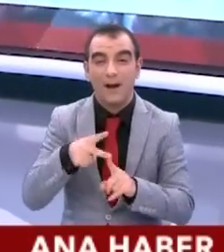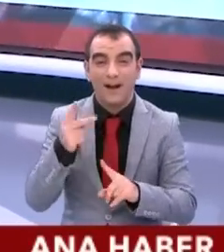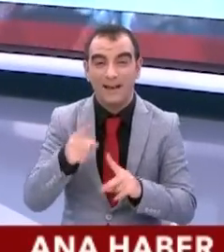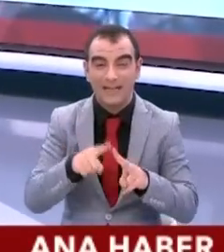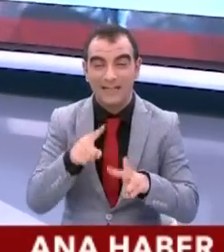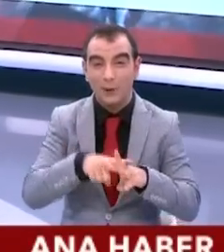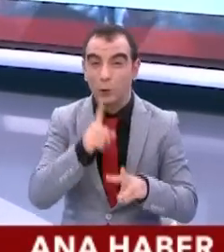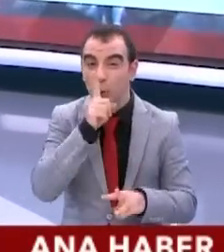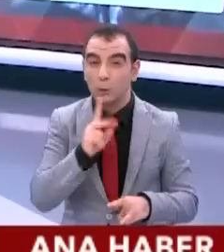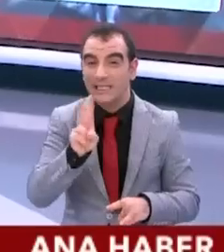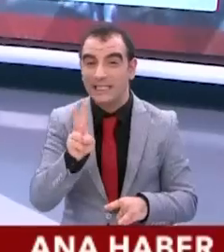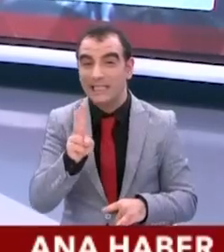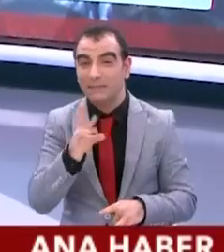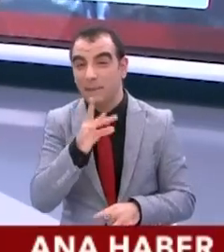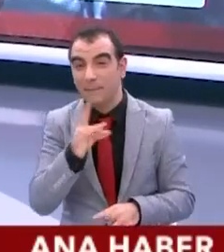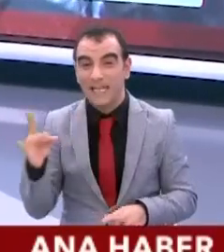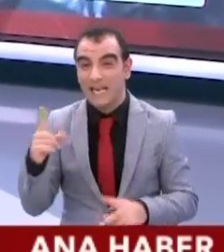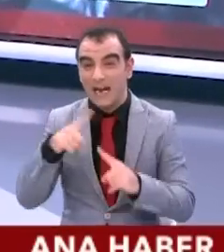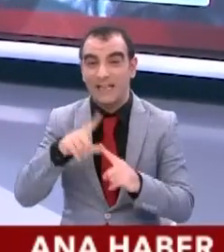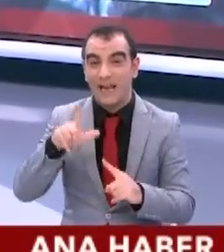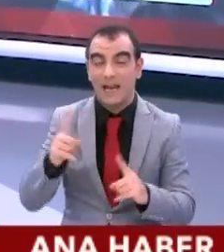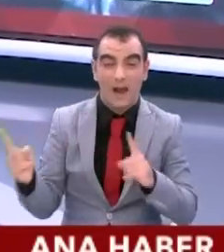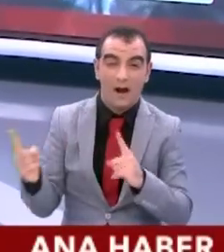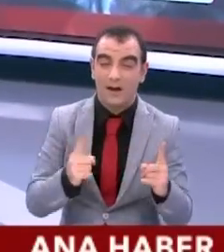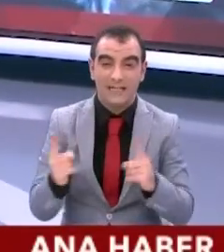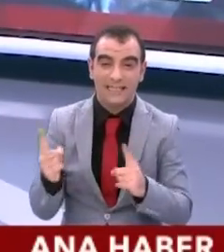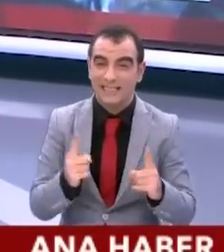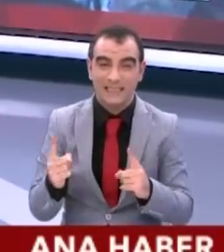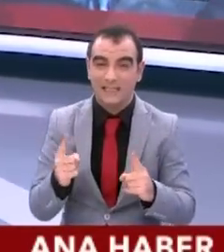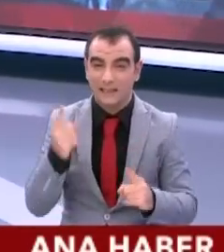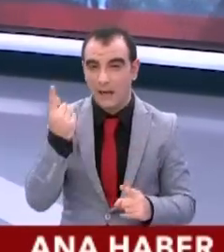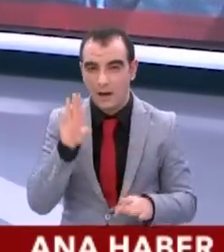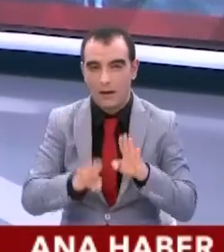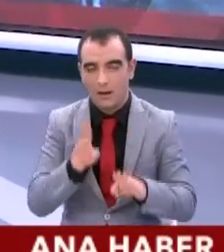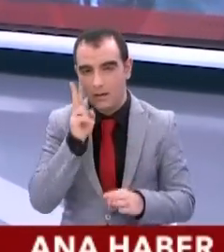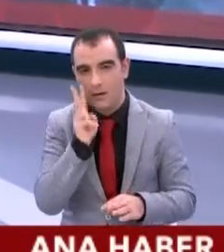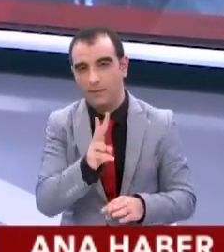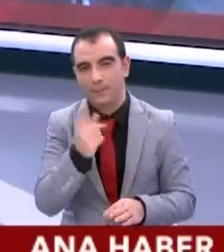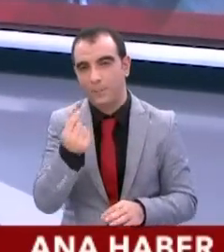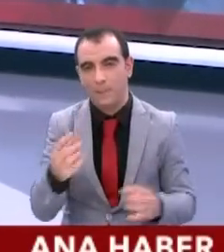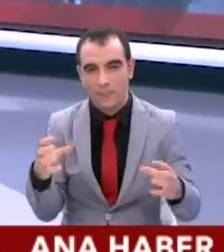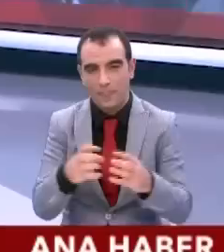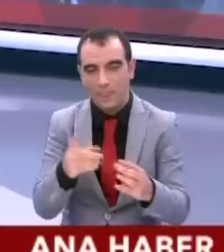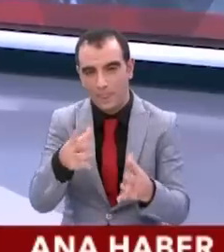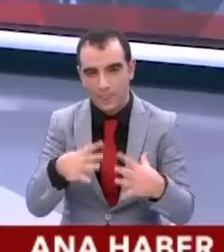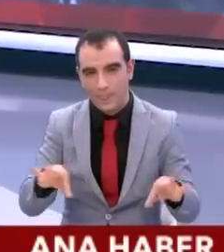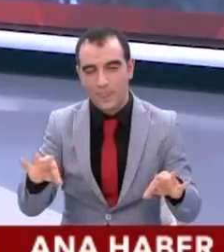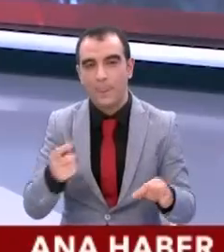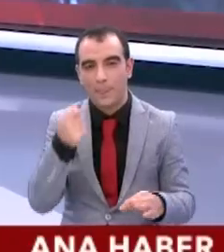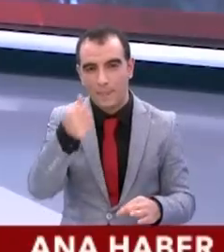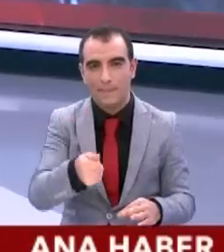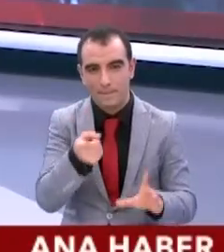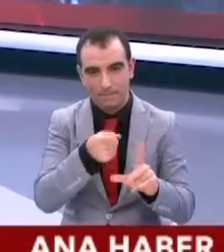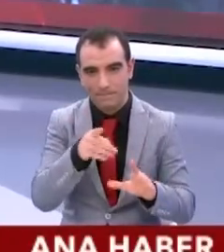120 ila 200 milyar TL arasında bir rakam olarak öngörülüyor bütçesi hazırlanmış ödeme ve